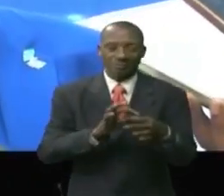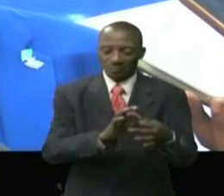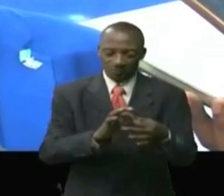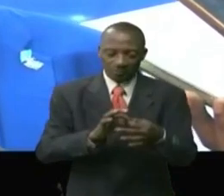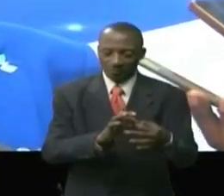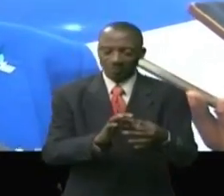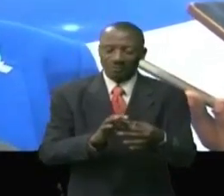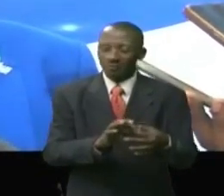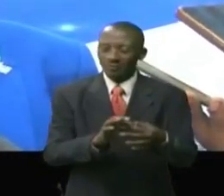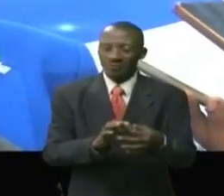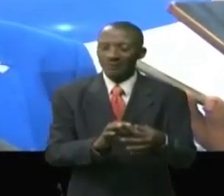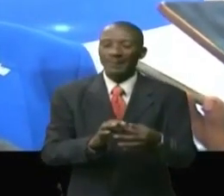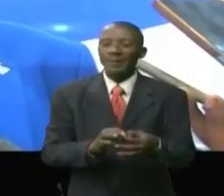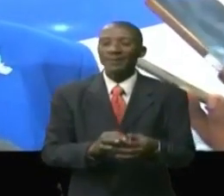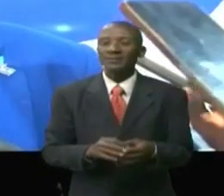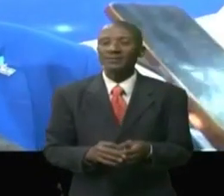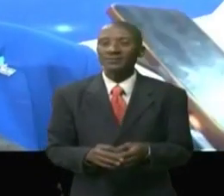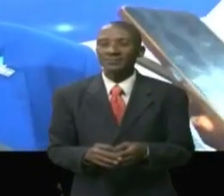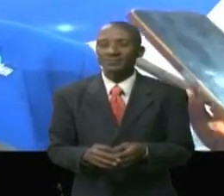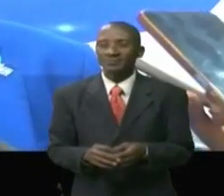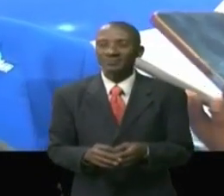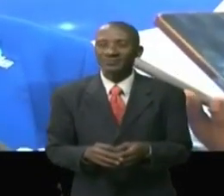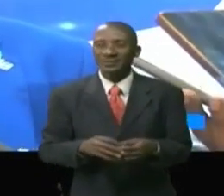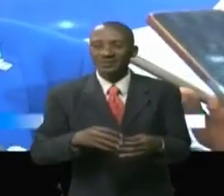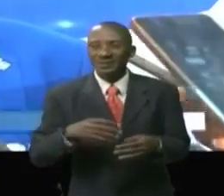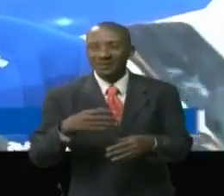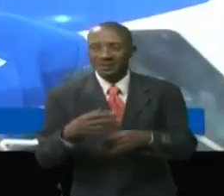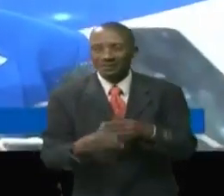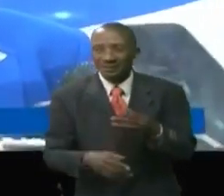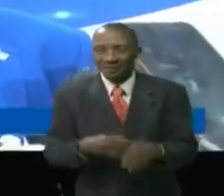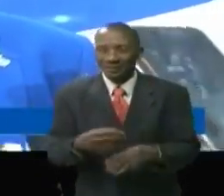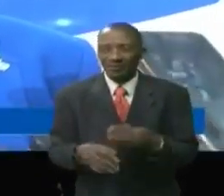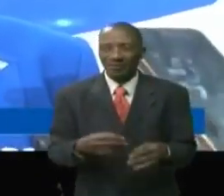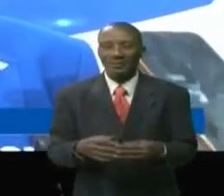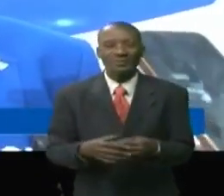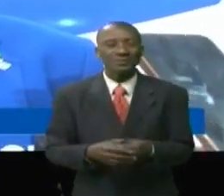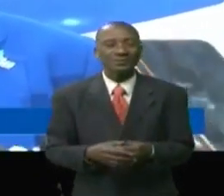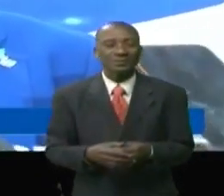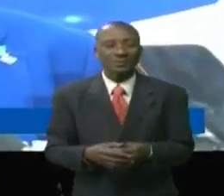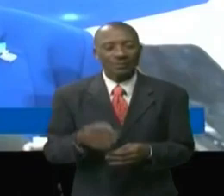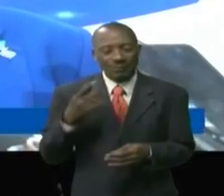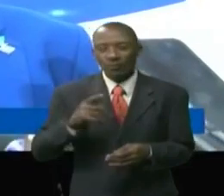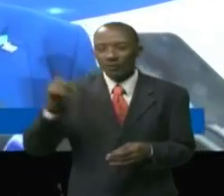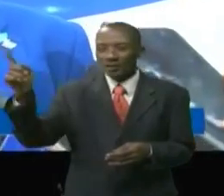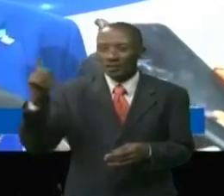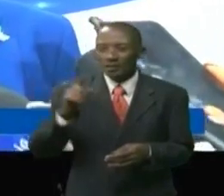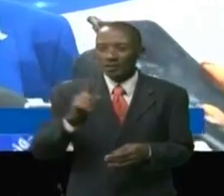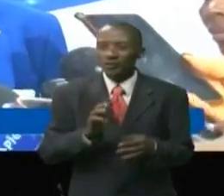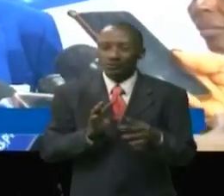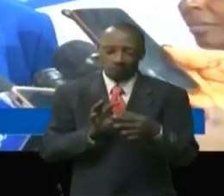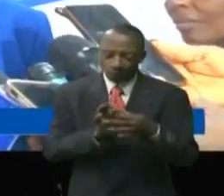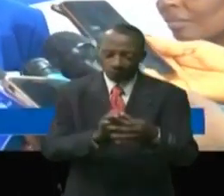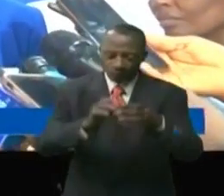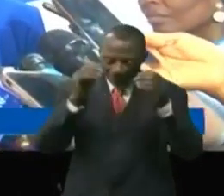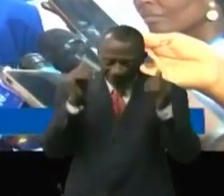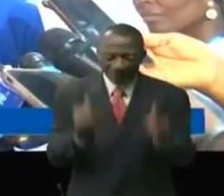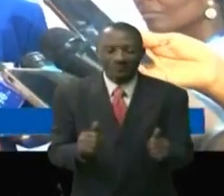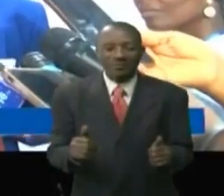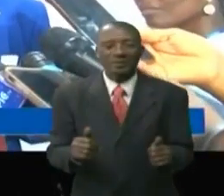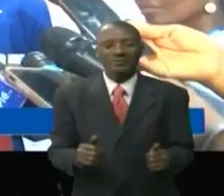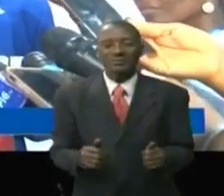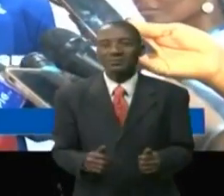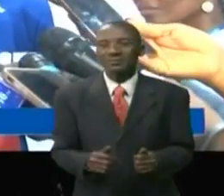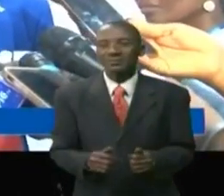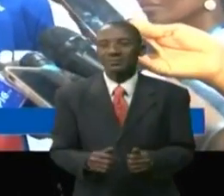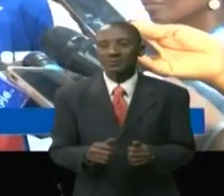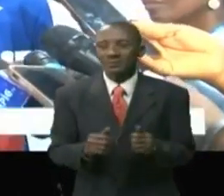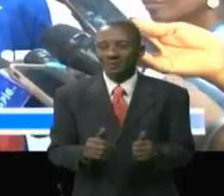à Kinshasa lancer l'appel officiel pour la grande manifestation que nous préparons le 10 mars 2024